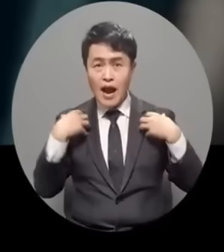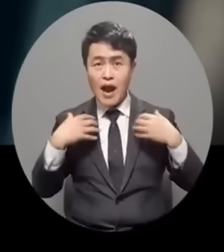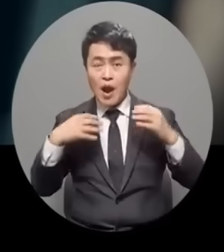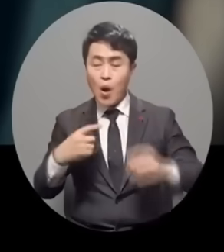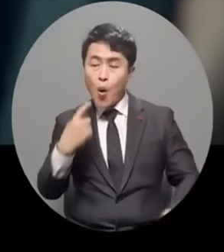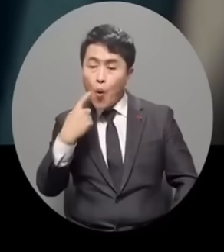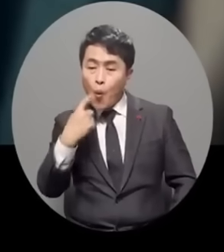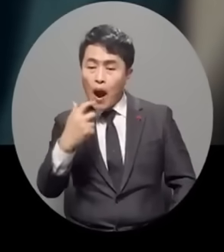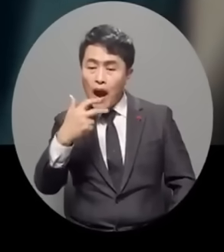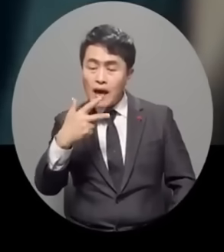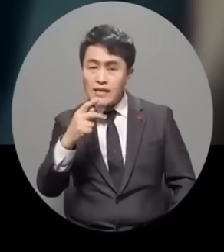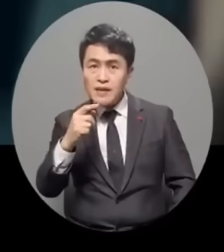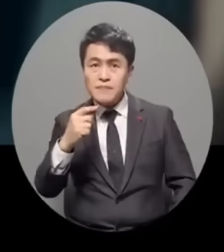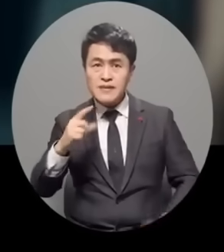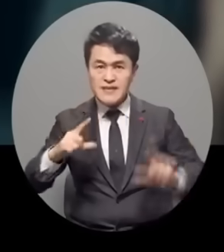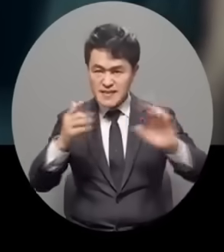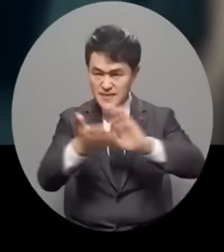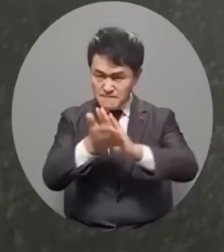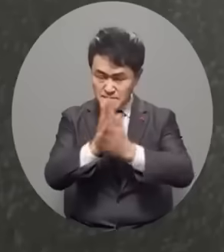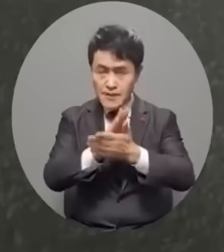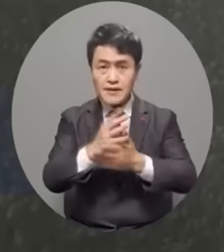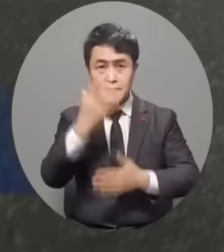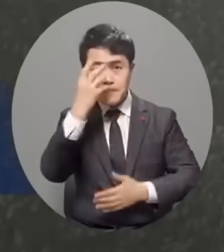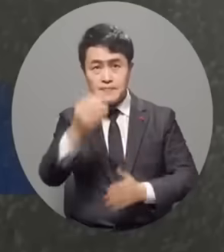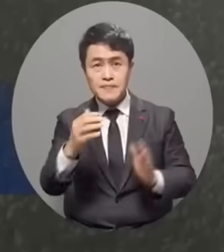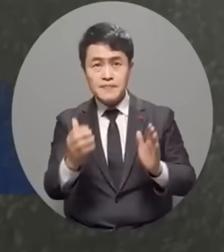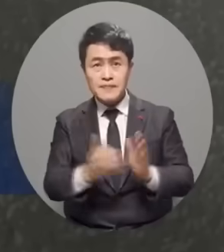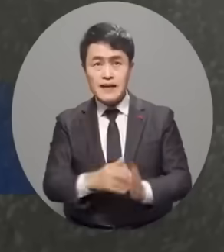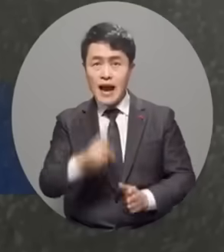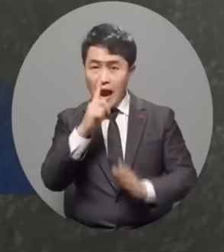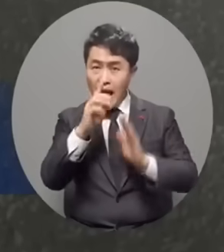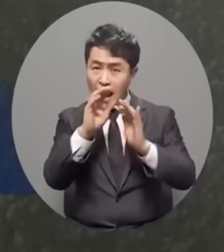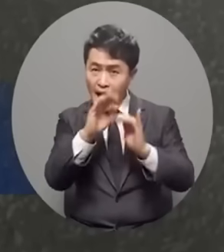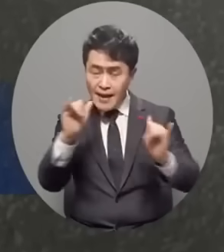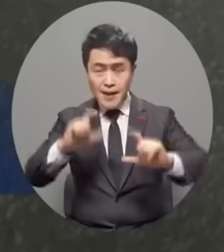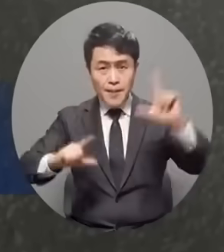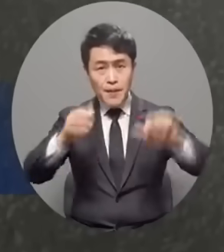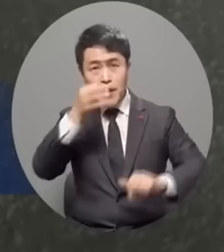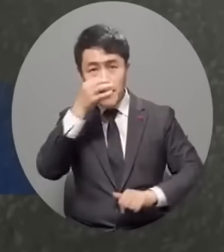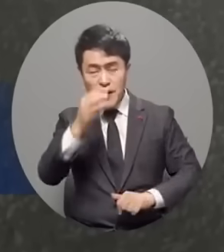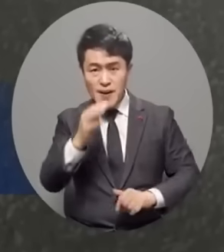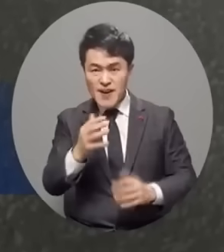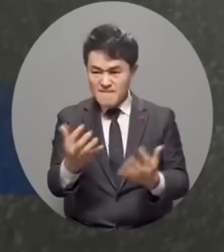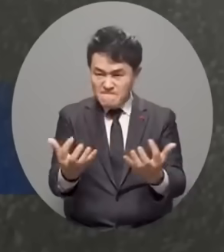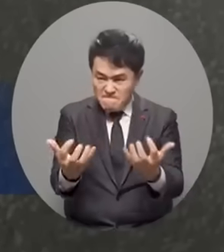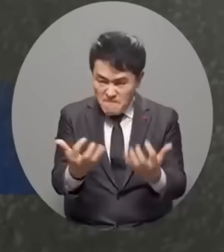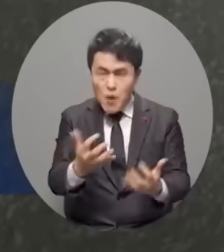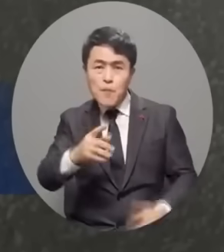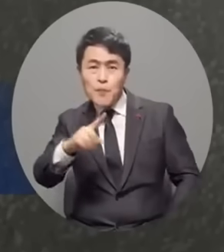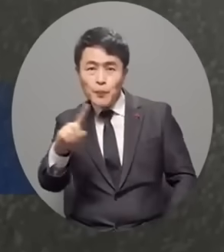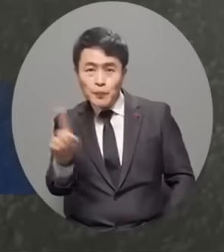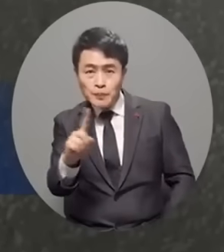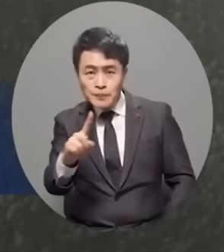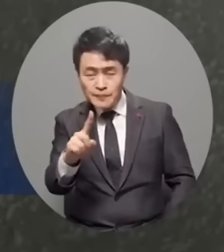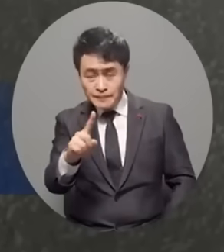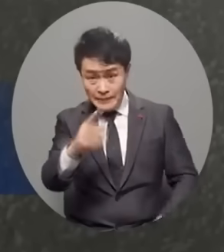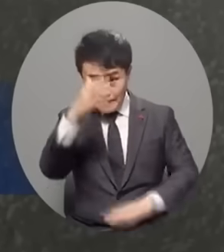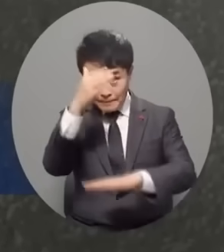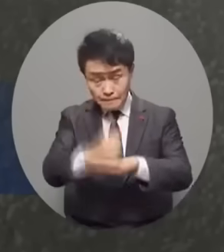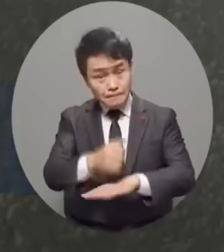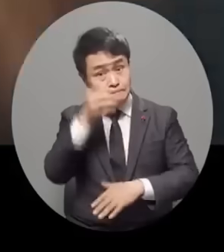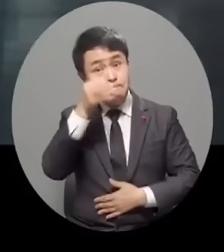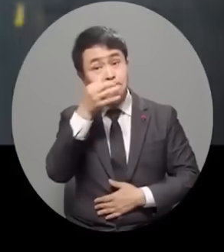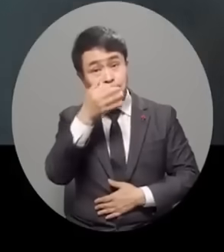황정민의 역대급 변신이 눈에 띕니다. 한 인간이 보여줄 수 있는 탐욕이라는 게 뭔지를 그 끝을